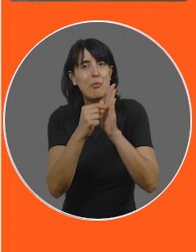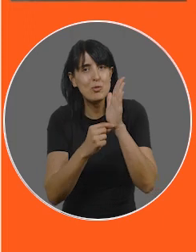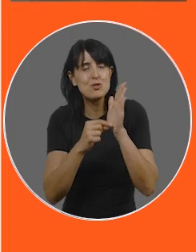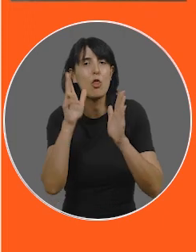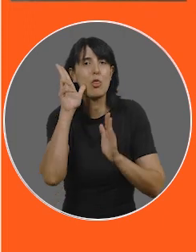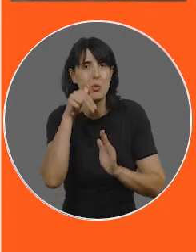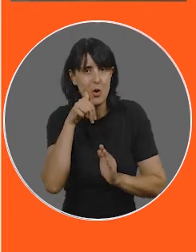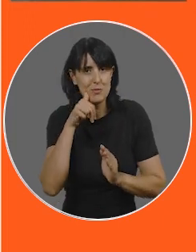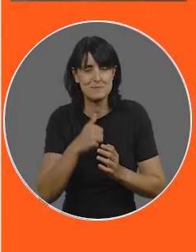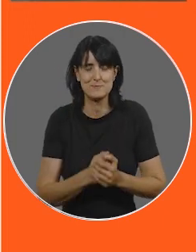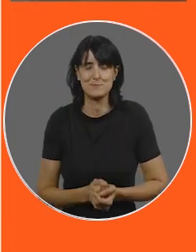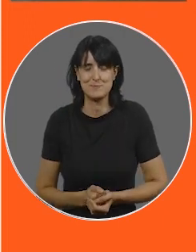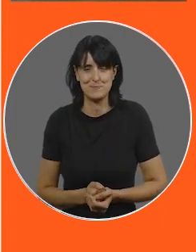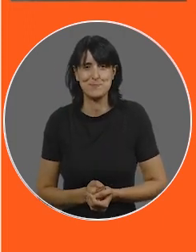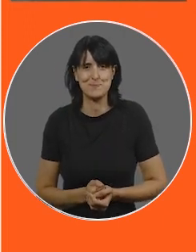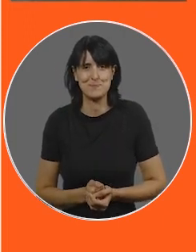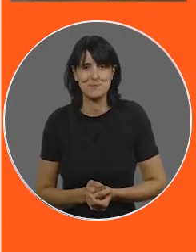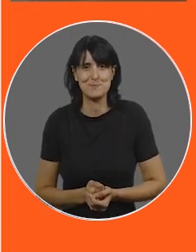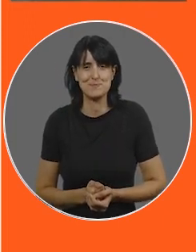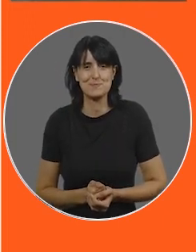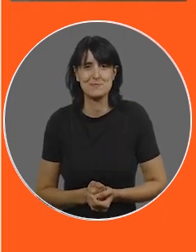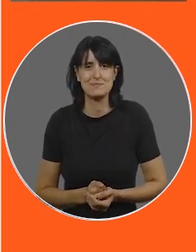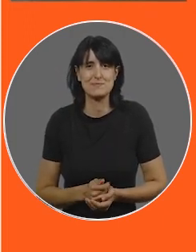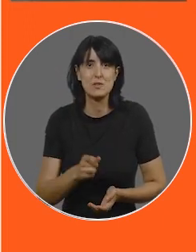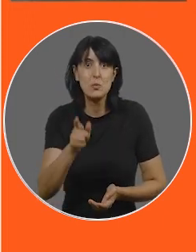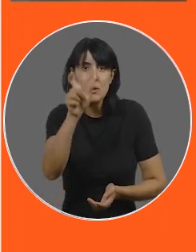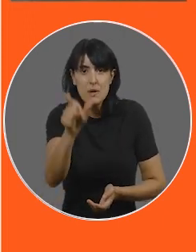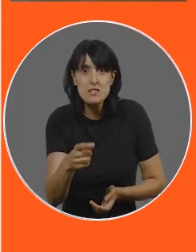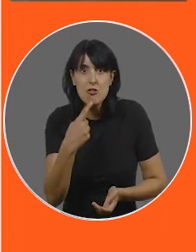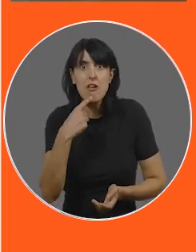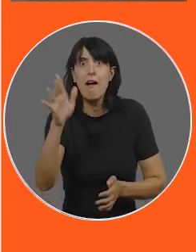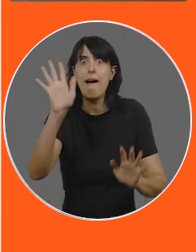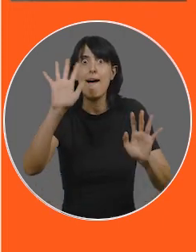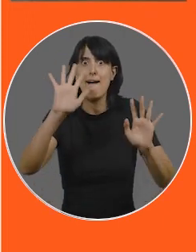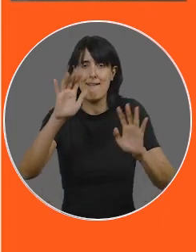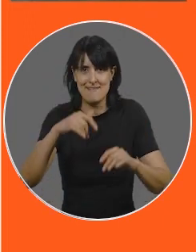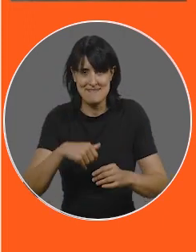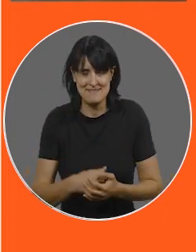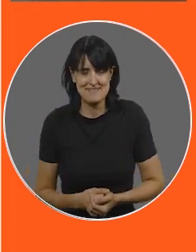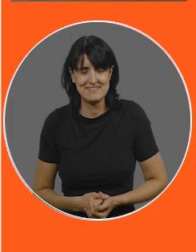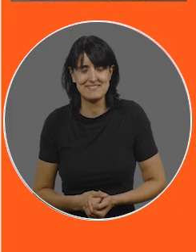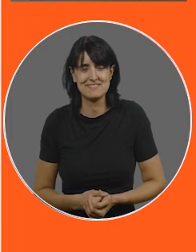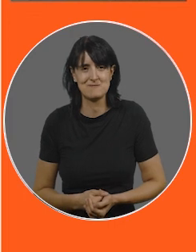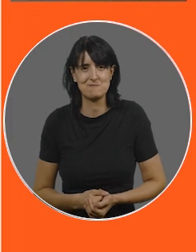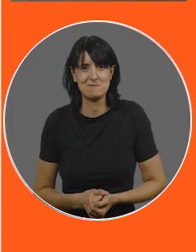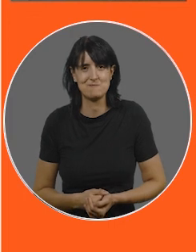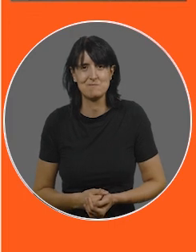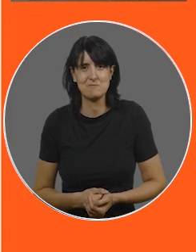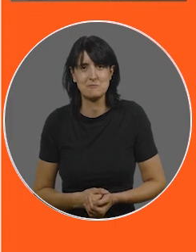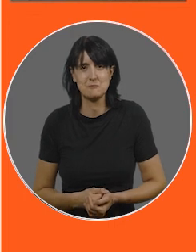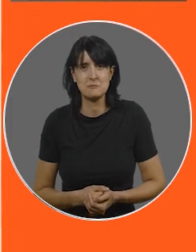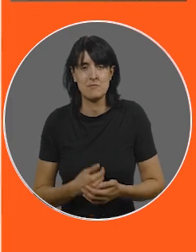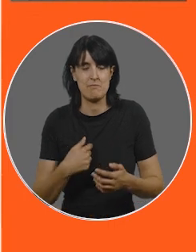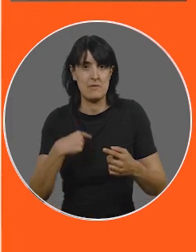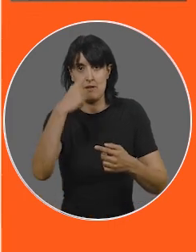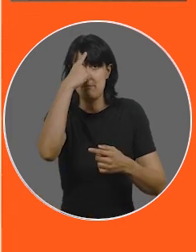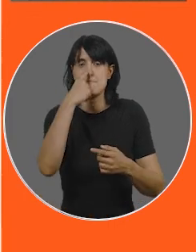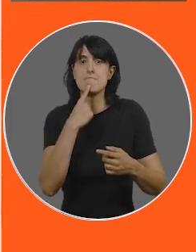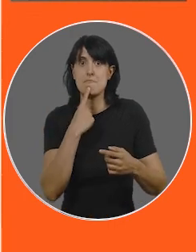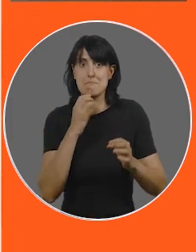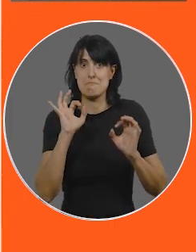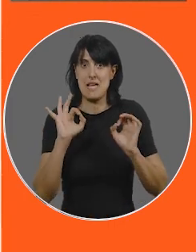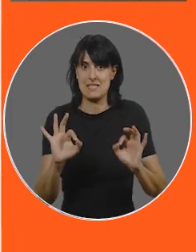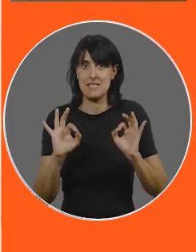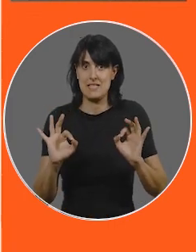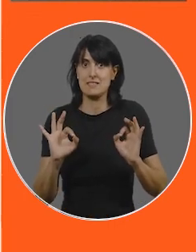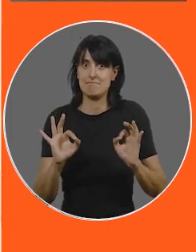dolor. Hi ha una imatge que hi ha una persona fent bàsicament. Començaré pel primer,